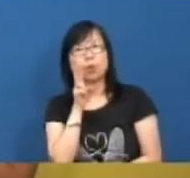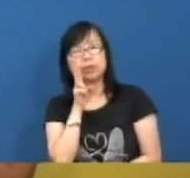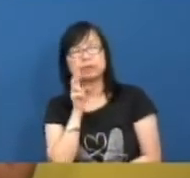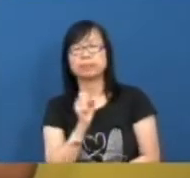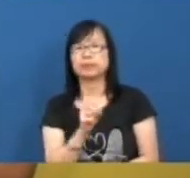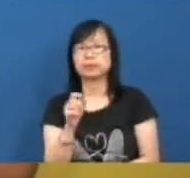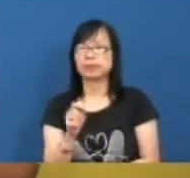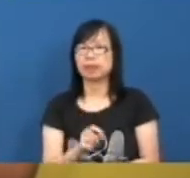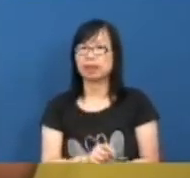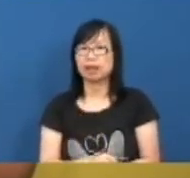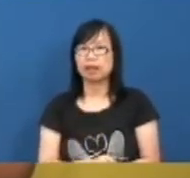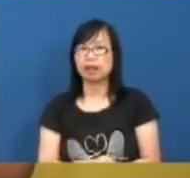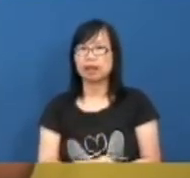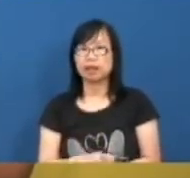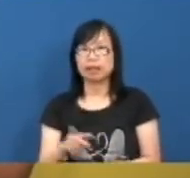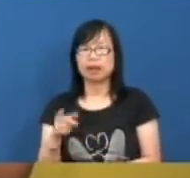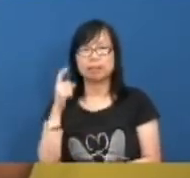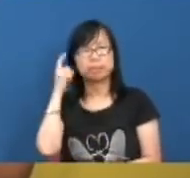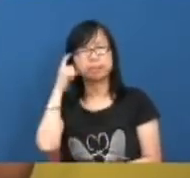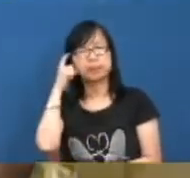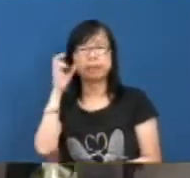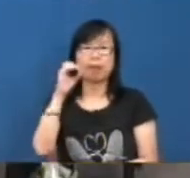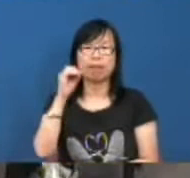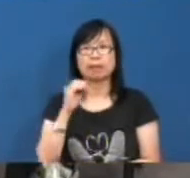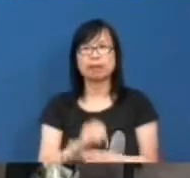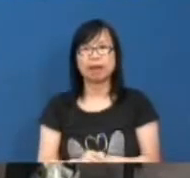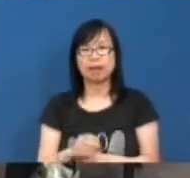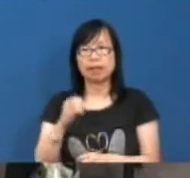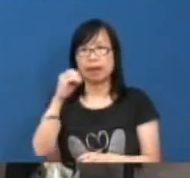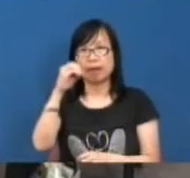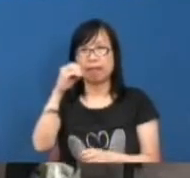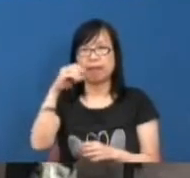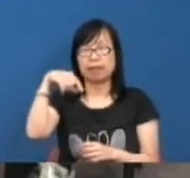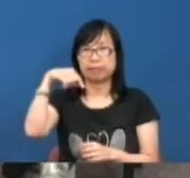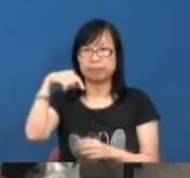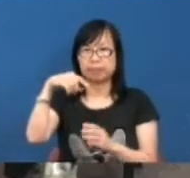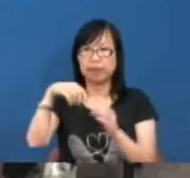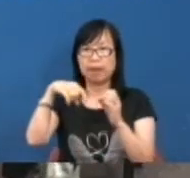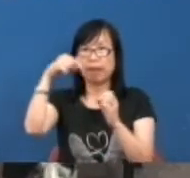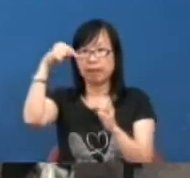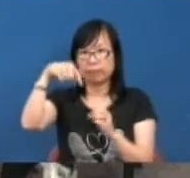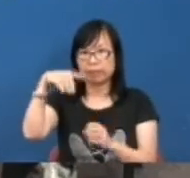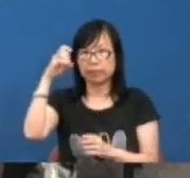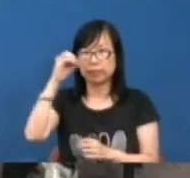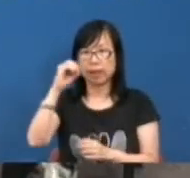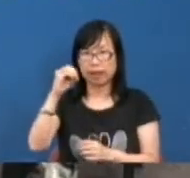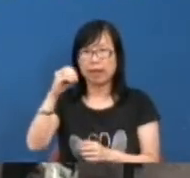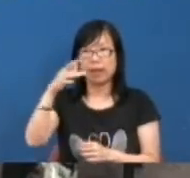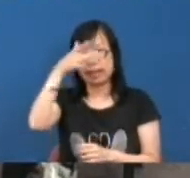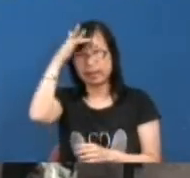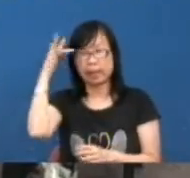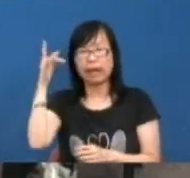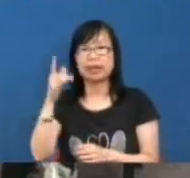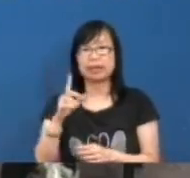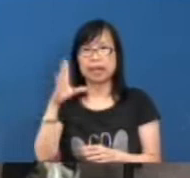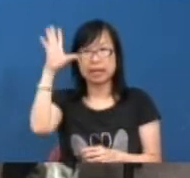喺嗰個叫做咩零啊，寧夏嘅夜市啊，我哋走咗寧夏 夜市嚇， 寧夏夜